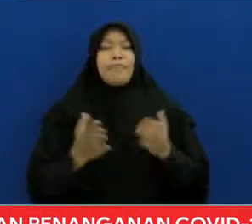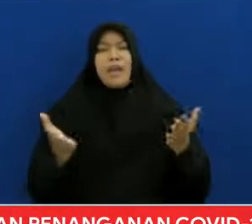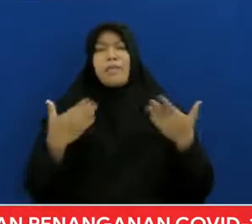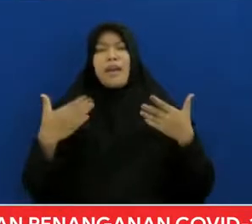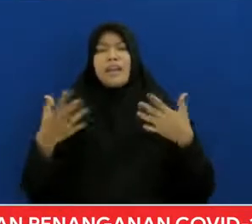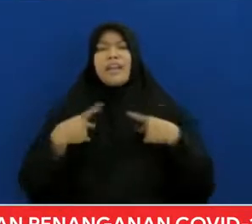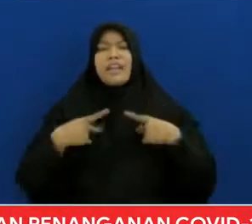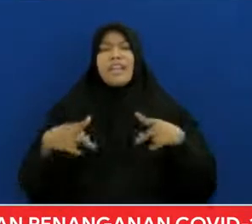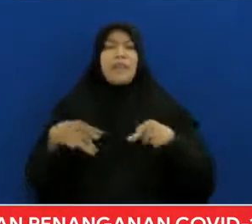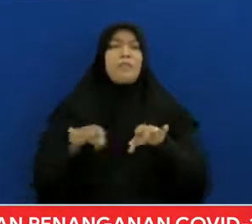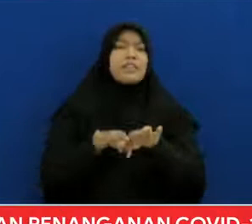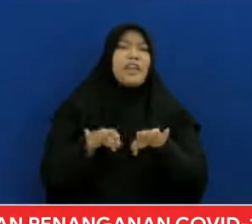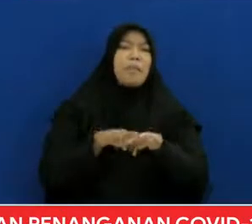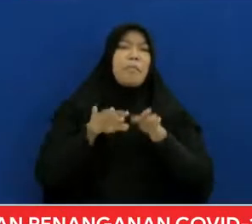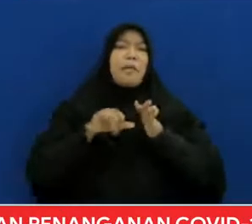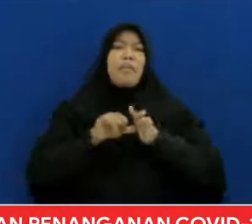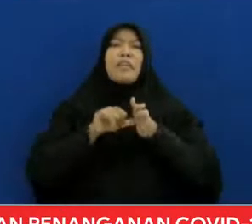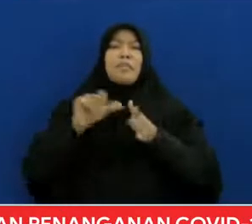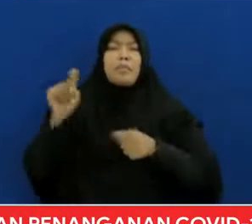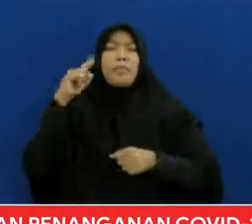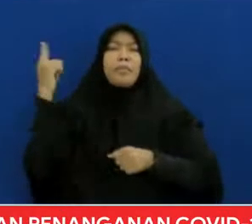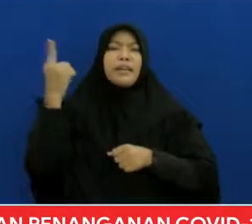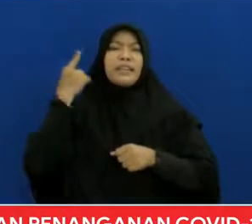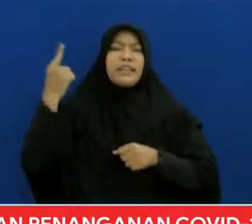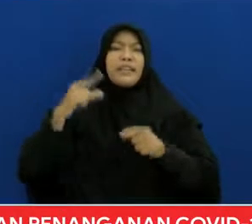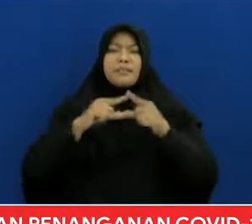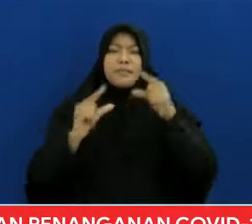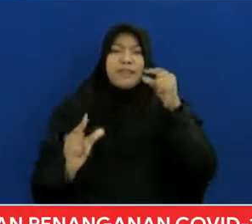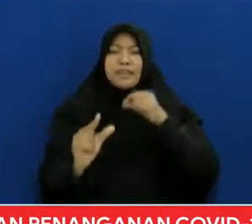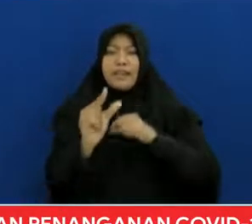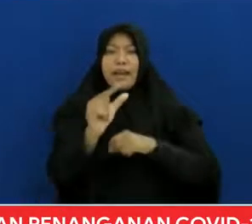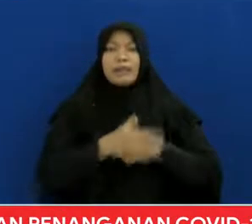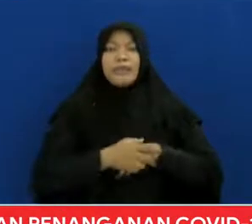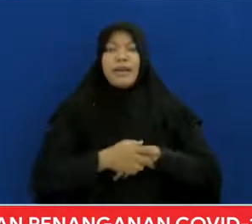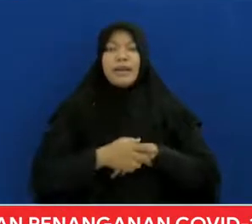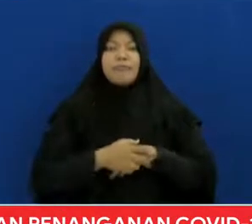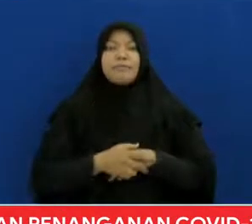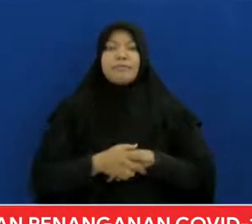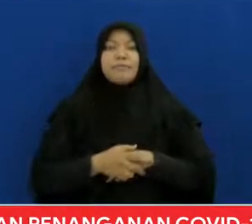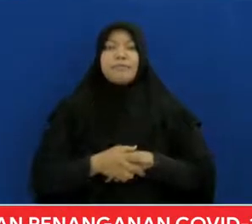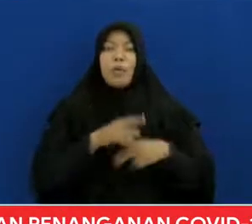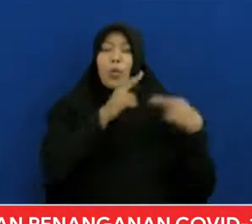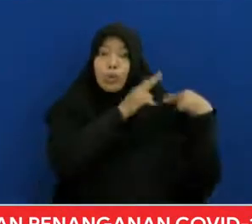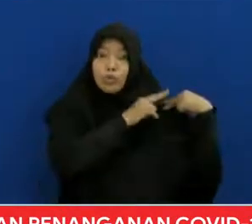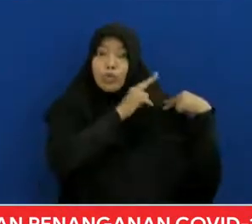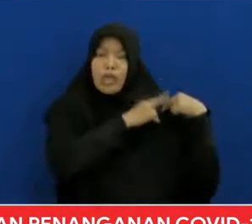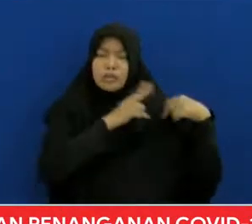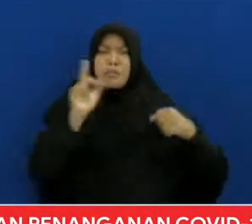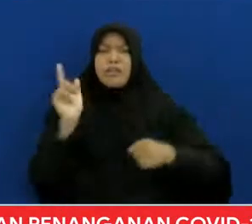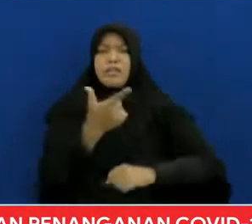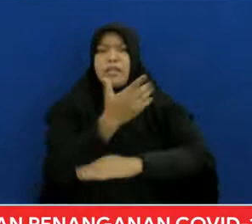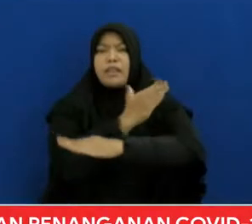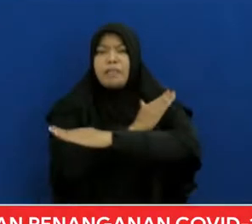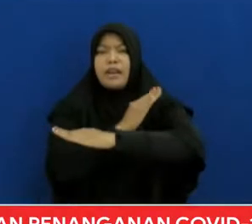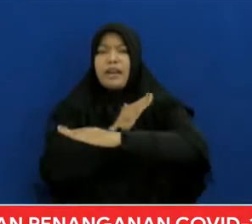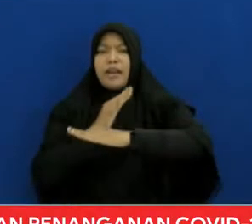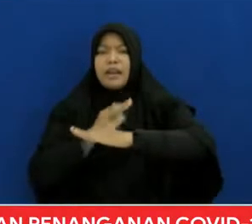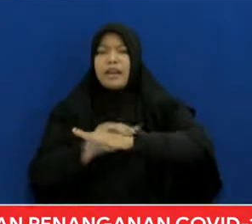marilah kita bersama-sama membantu pemerintah Provinsi Sumatera Utara, dalam hal ini gugus tugas percepatan